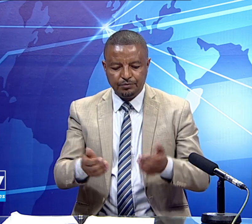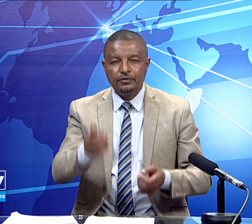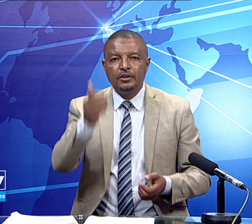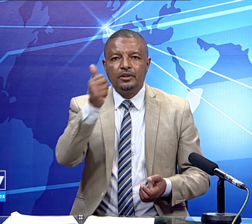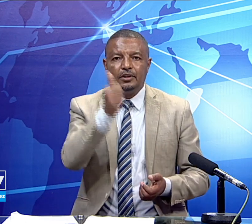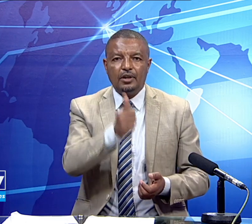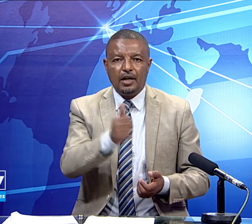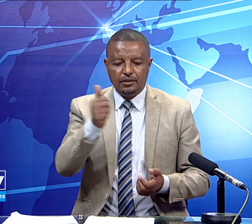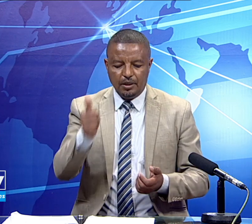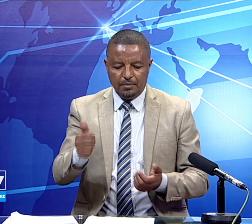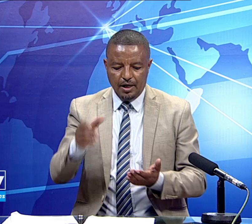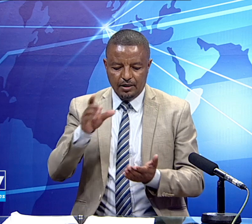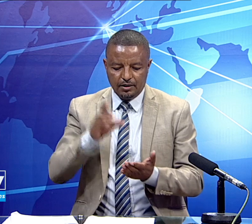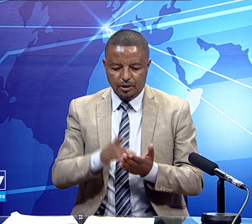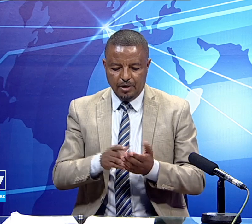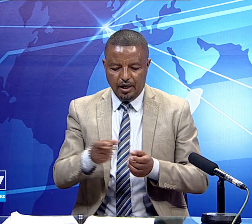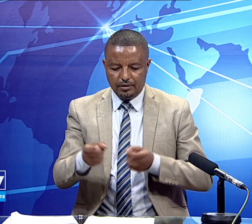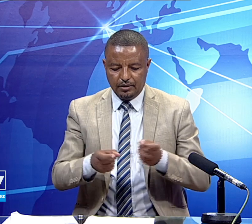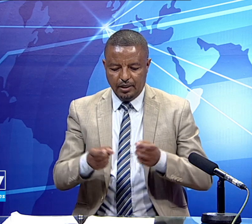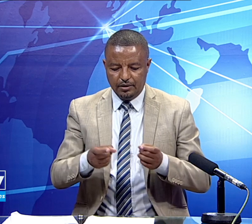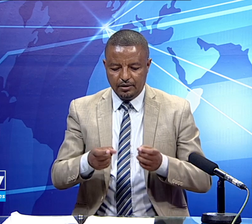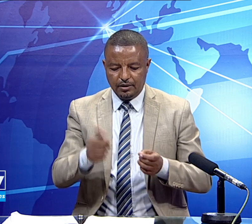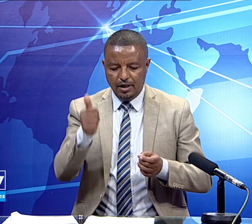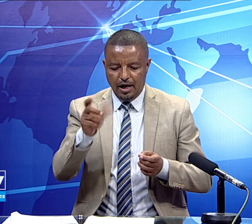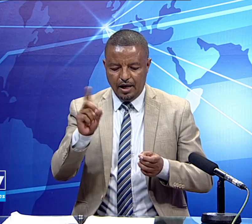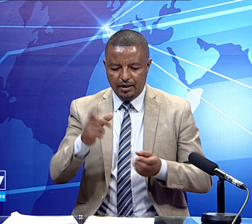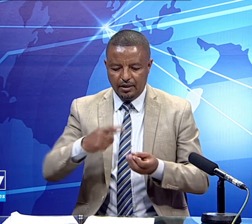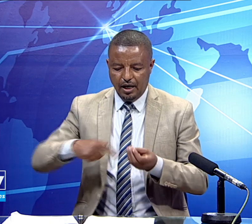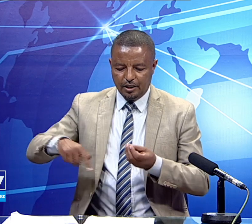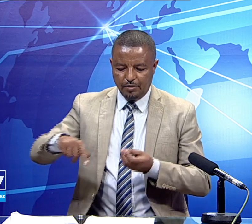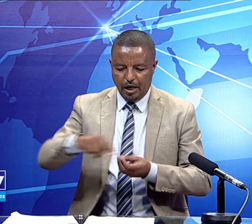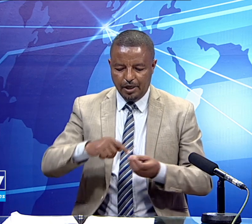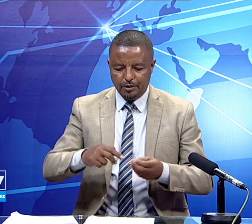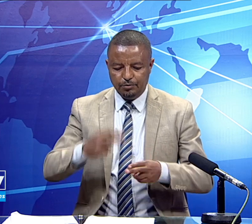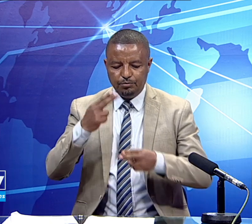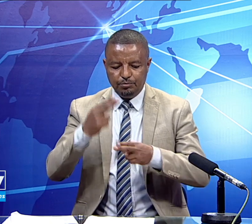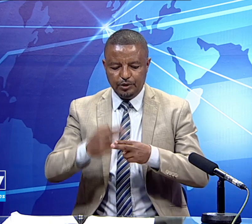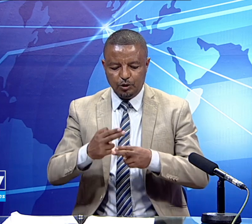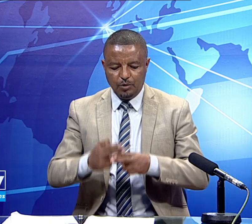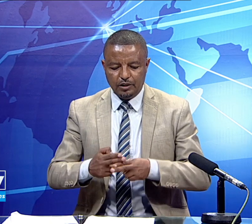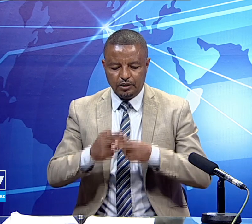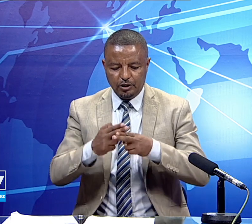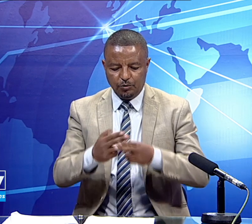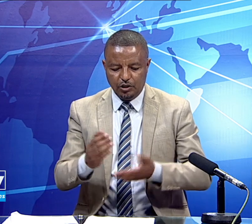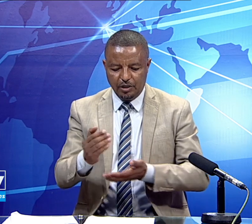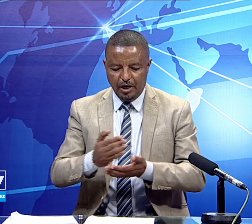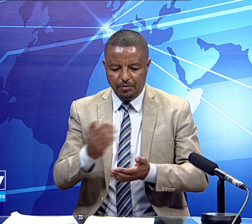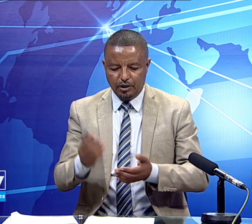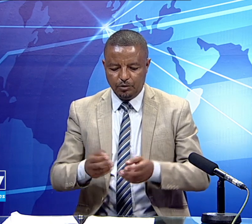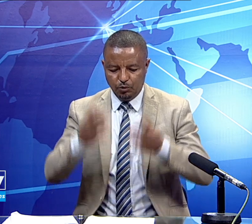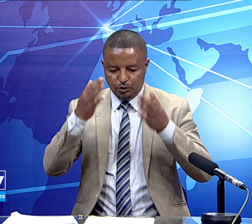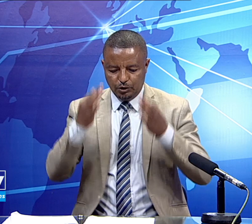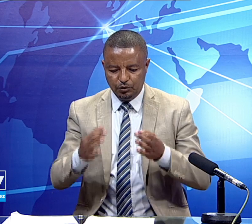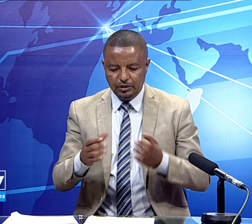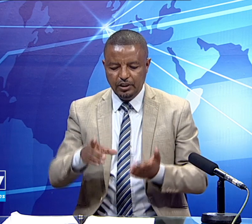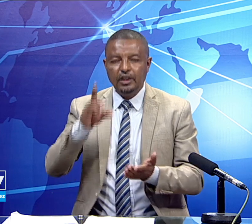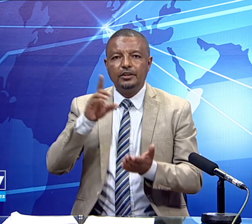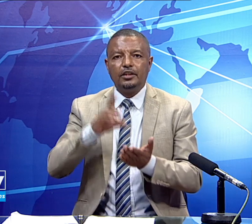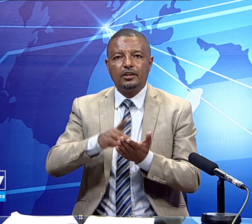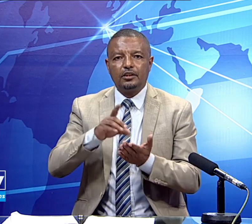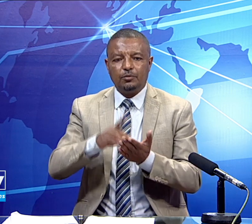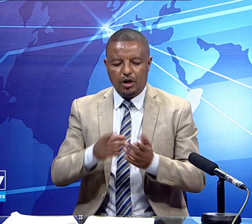አብርክተውላታል። የአዲስ አበባ ከተማ አስተዳደር ሀያት አደባባይን በስማ ሰይሞ ለማልማት